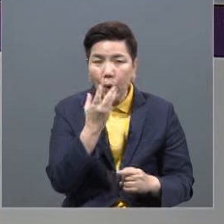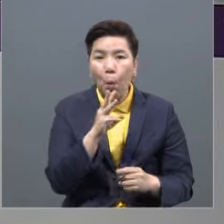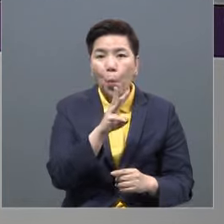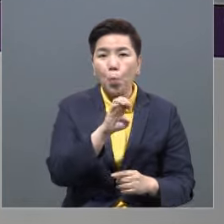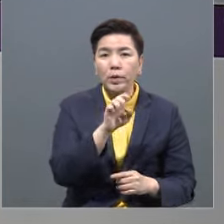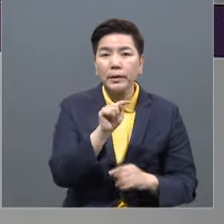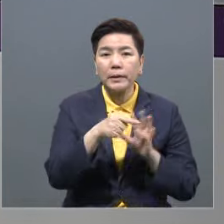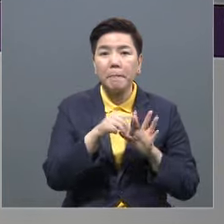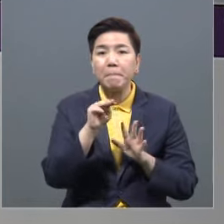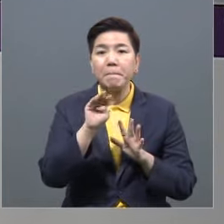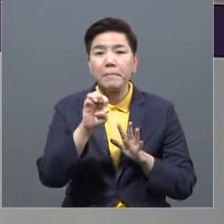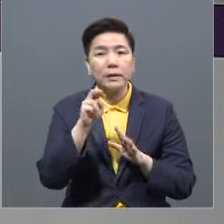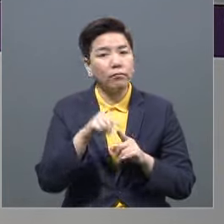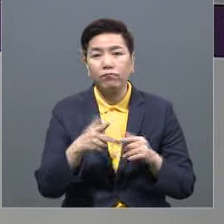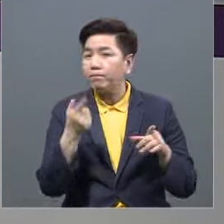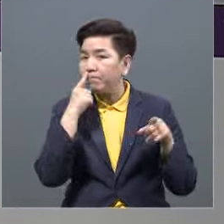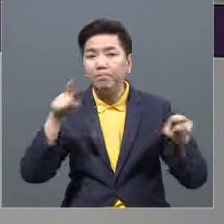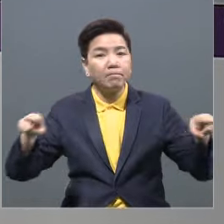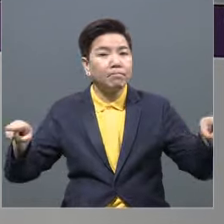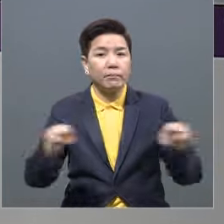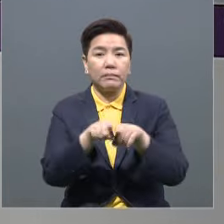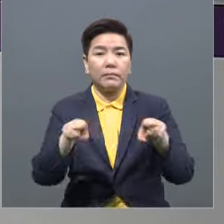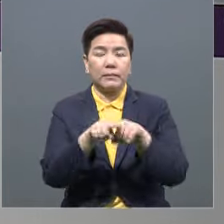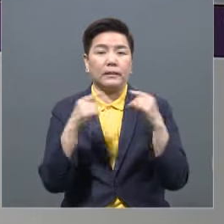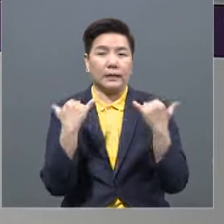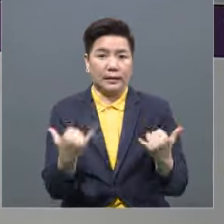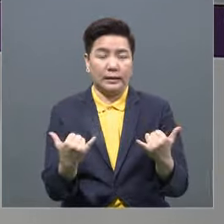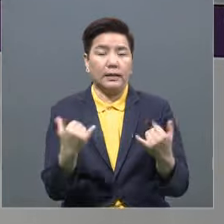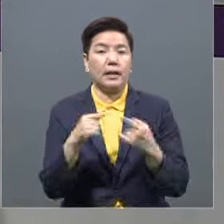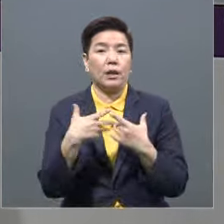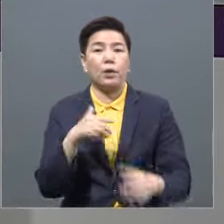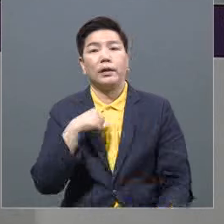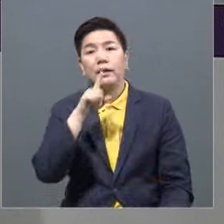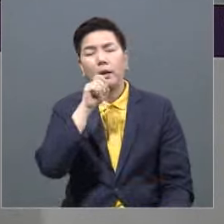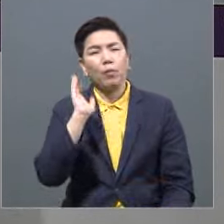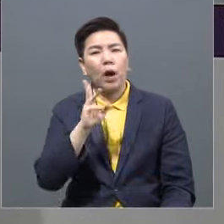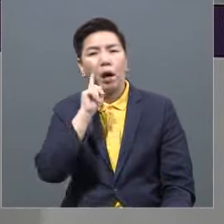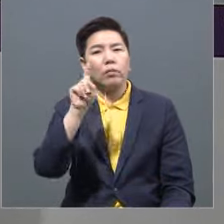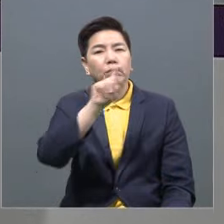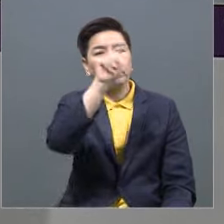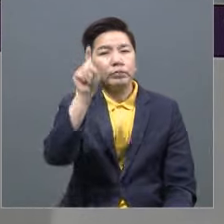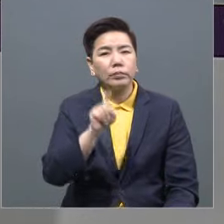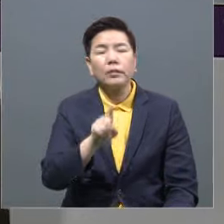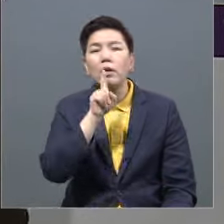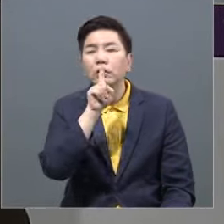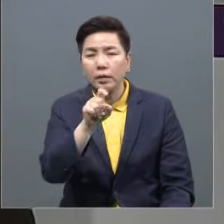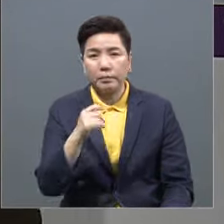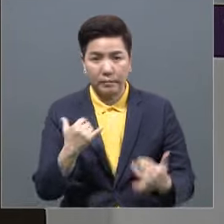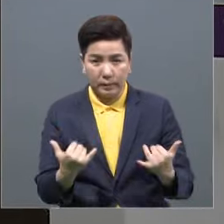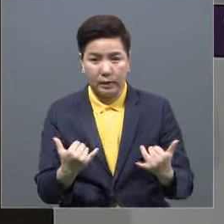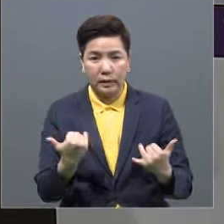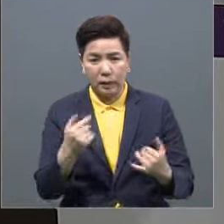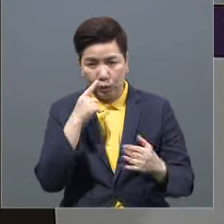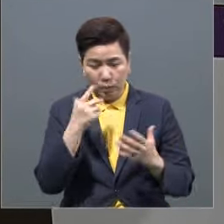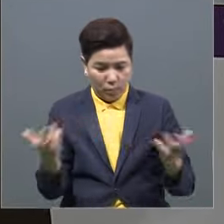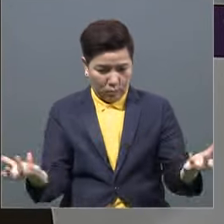ตามินต่างๆผลออกมาไม่แตกต่างกันทีนี้ครับคำถามจากสื่อมวลชนครับในการแถลงข่าววันนี้ผล